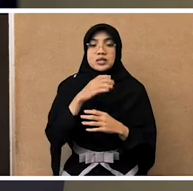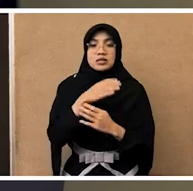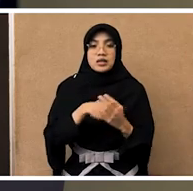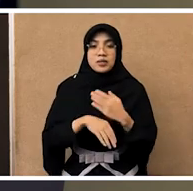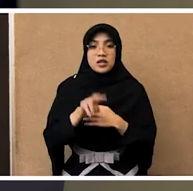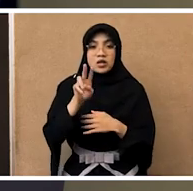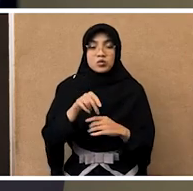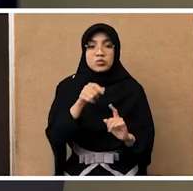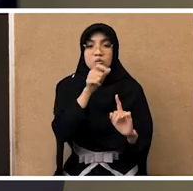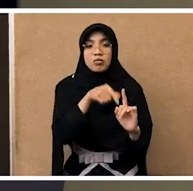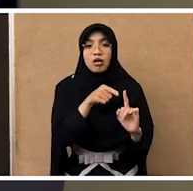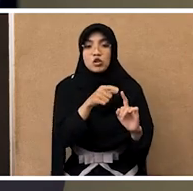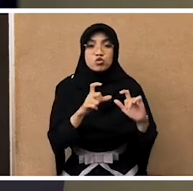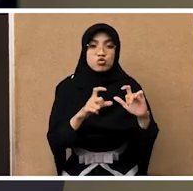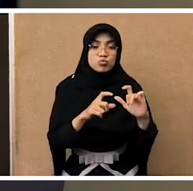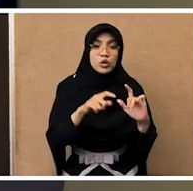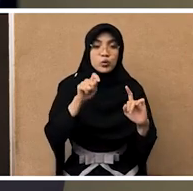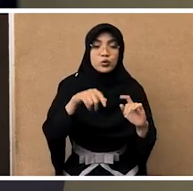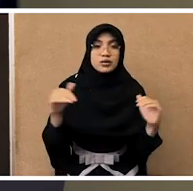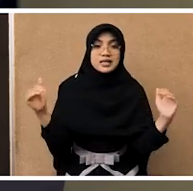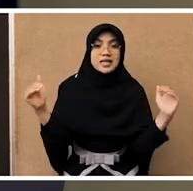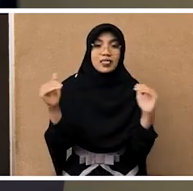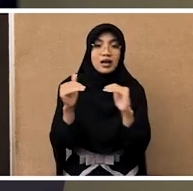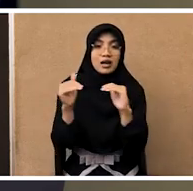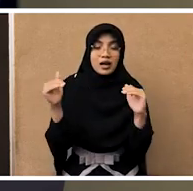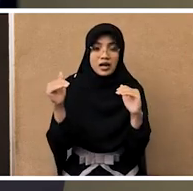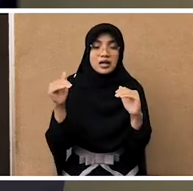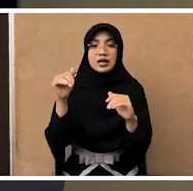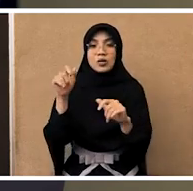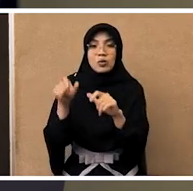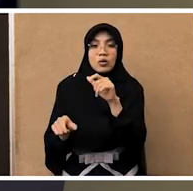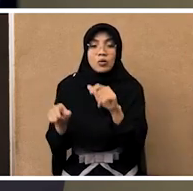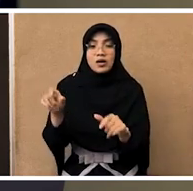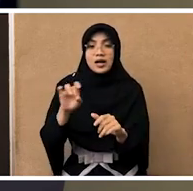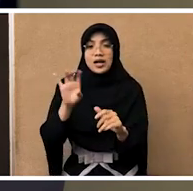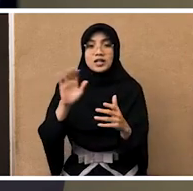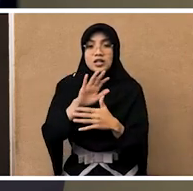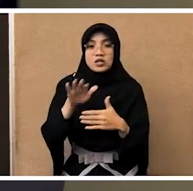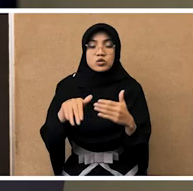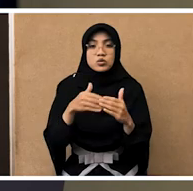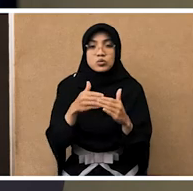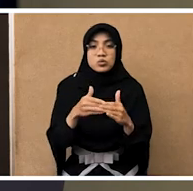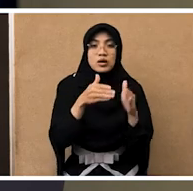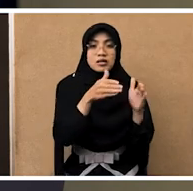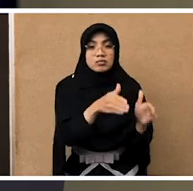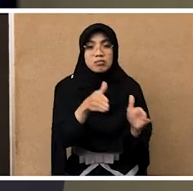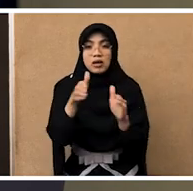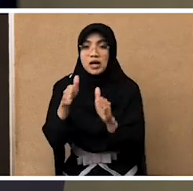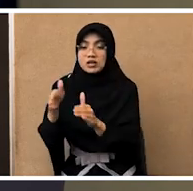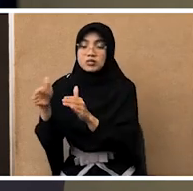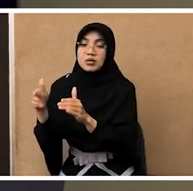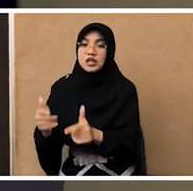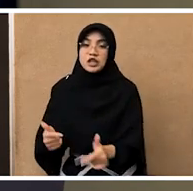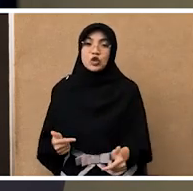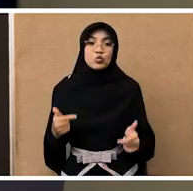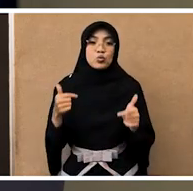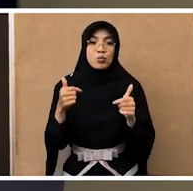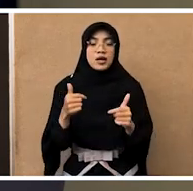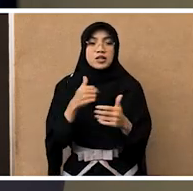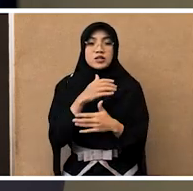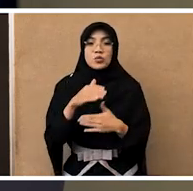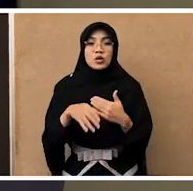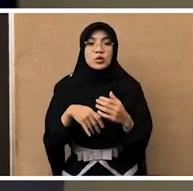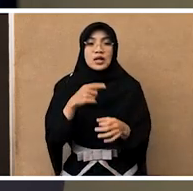merupakan subjek hukum yang setara dengan yang lainnya di semua aspek kehidupan jadi itu adalah kunci